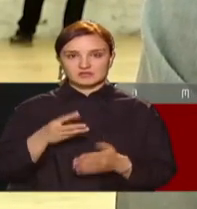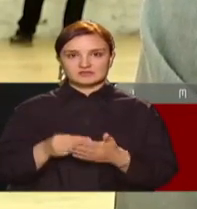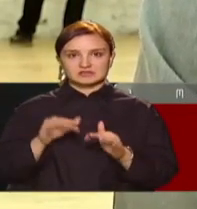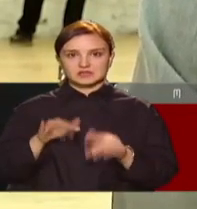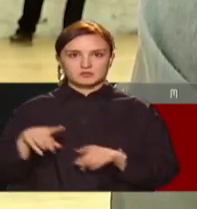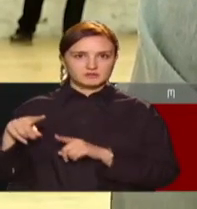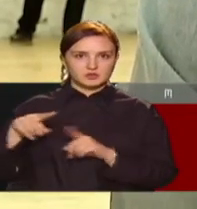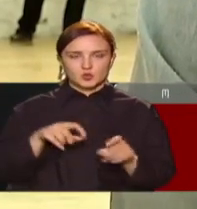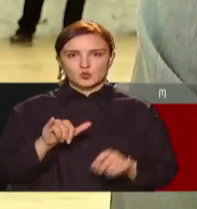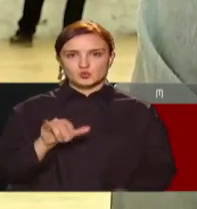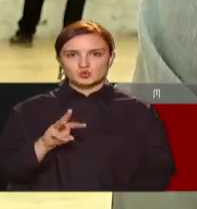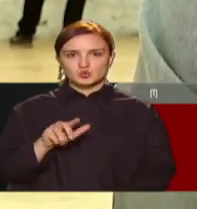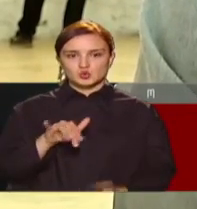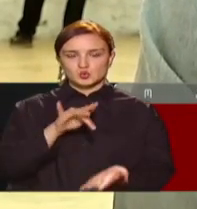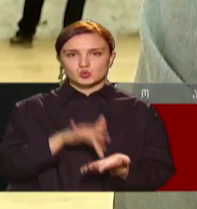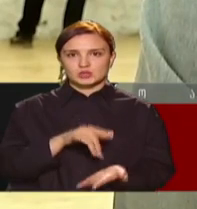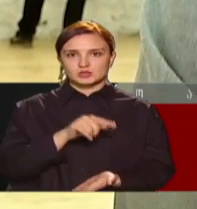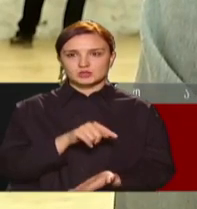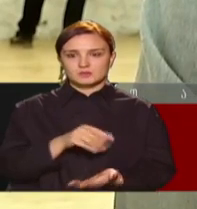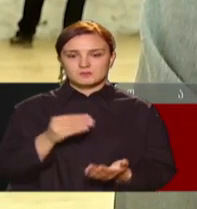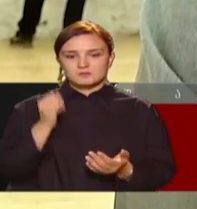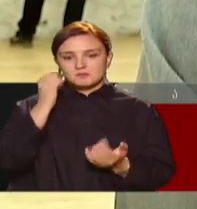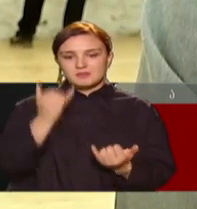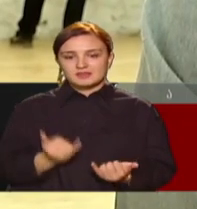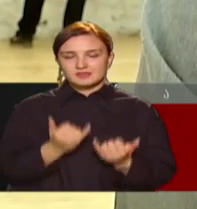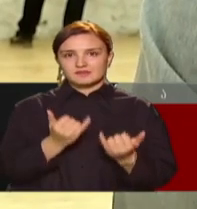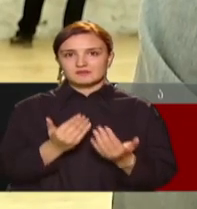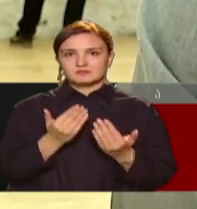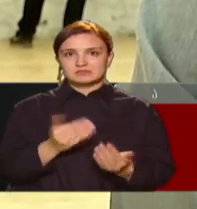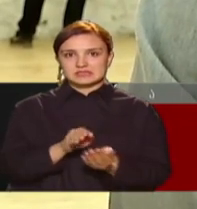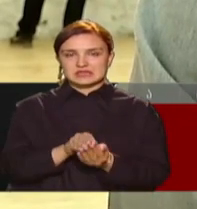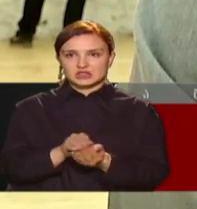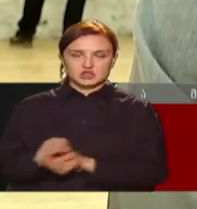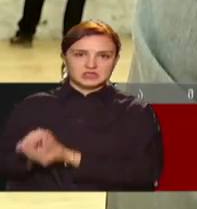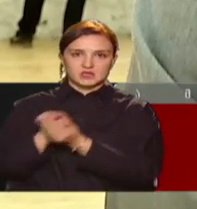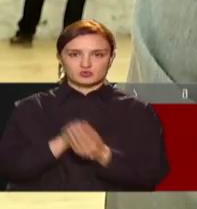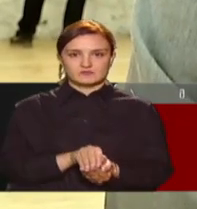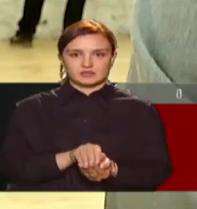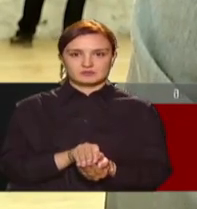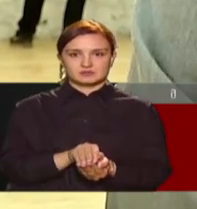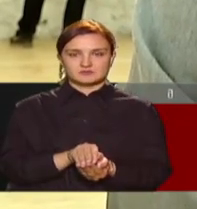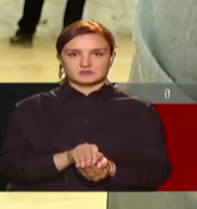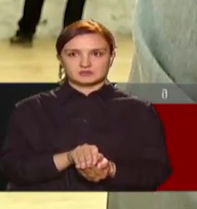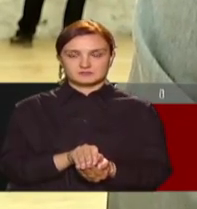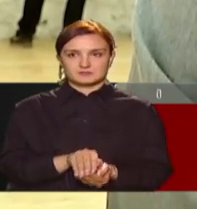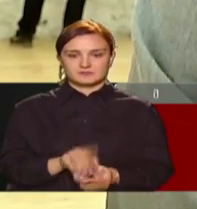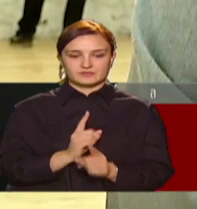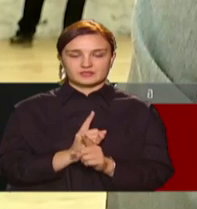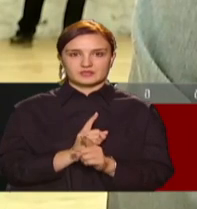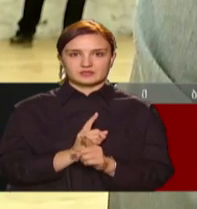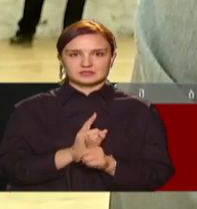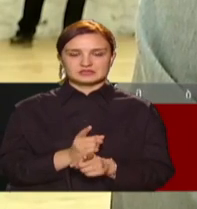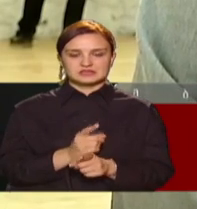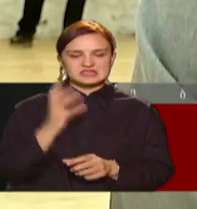უშკულში გაიქცა, რომ ესე ვთქვათ, პატივი მიეგოთ მისი ნეშტის გადმოსვენებისთვის და ზარით მოაცილეს,